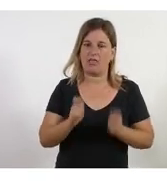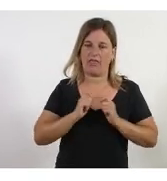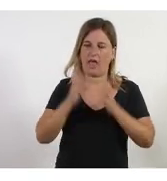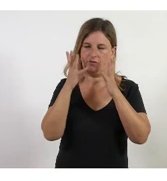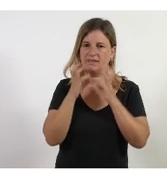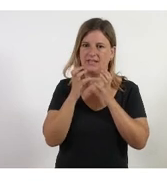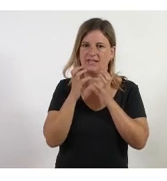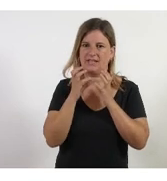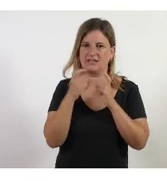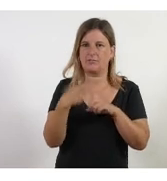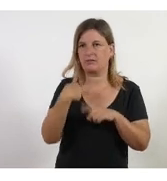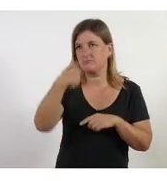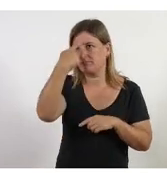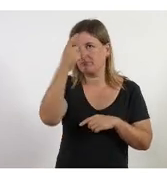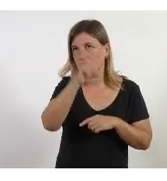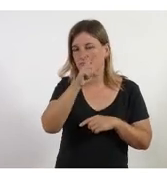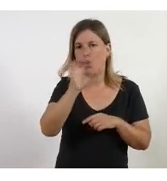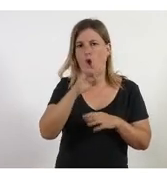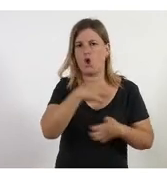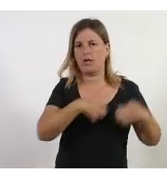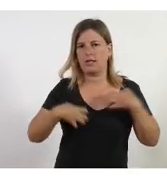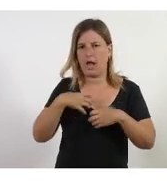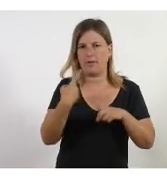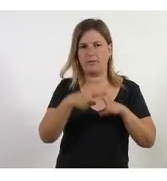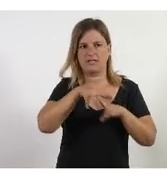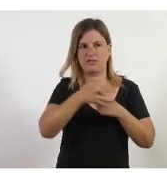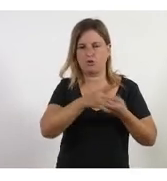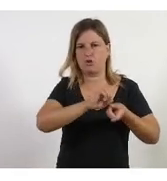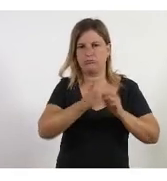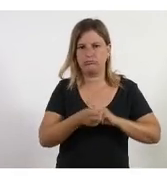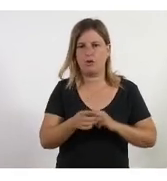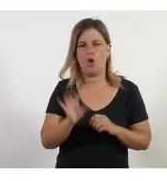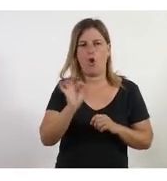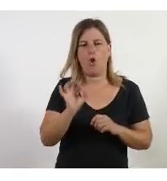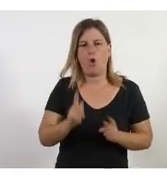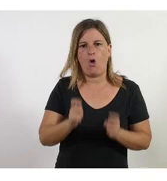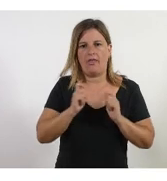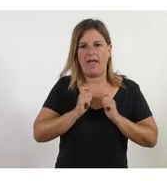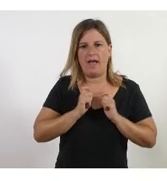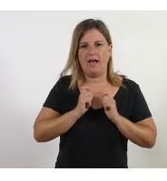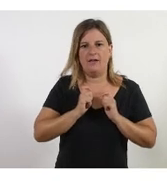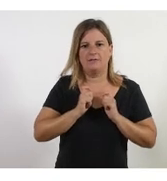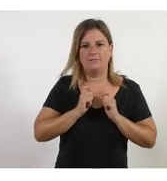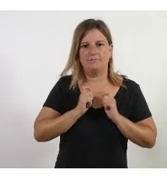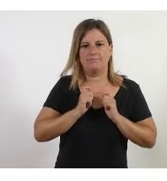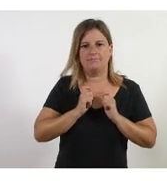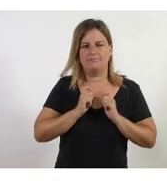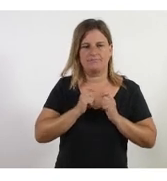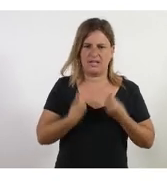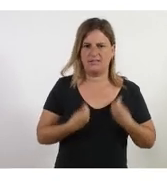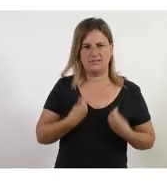tristesa, ens provoca ràbia perquè això ja no és així, ens provoca neguit